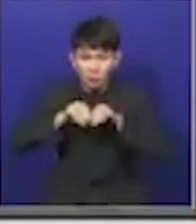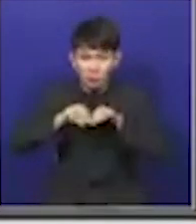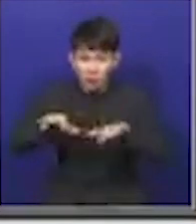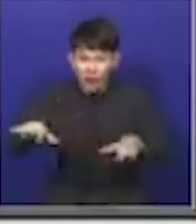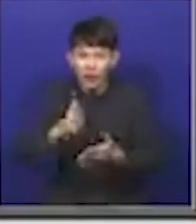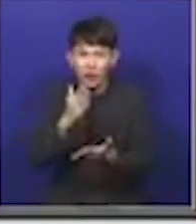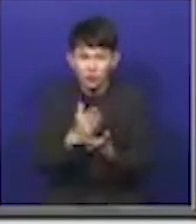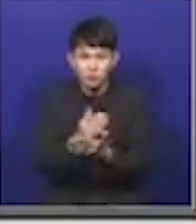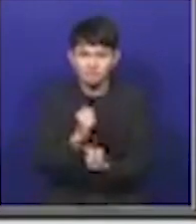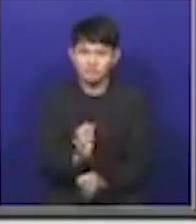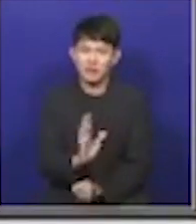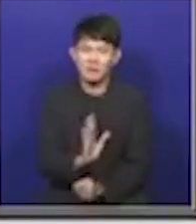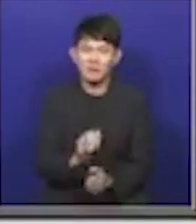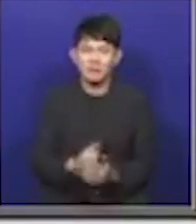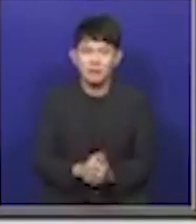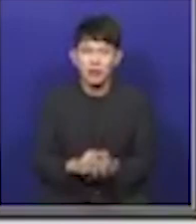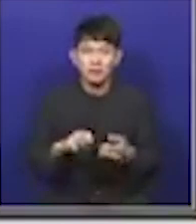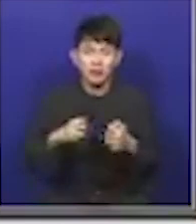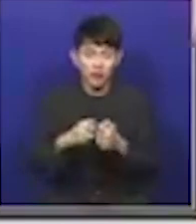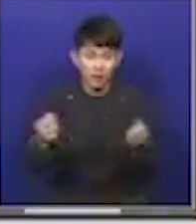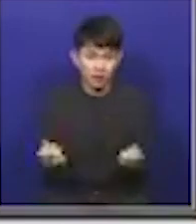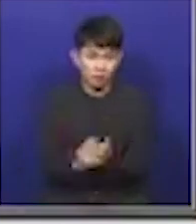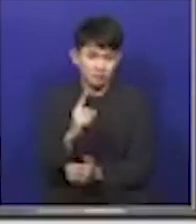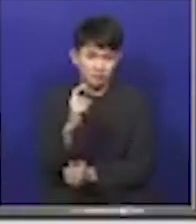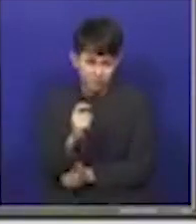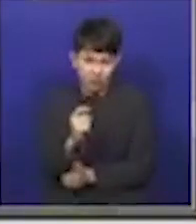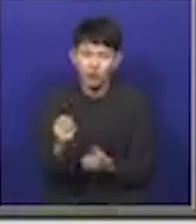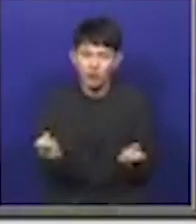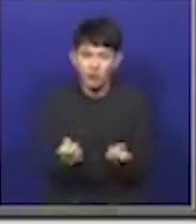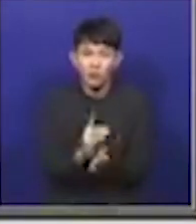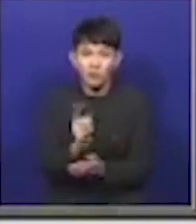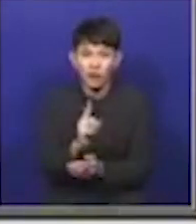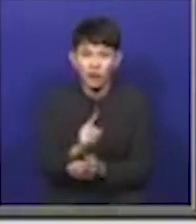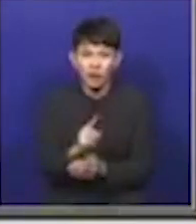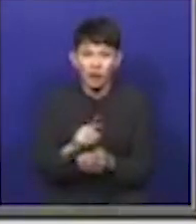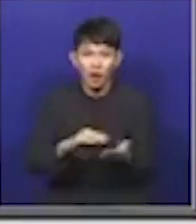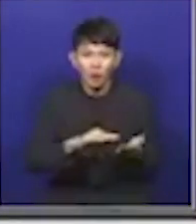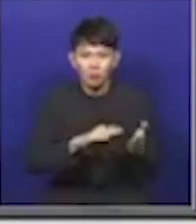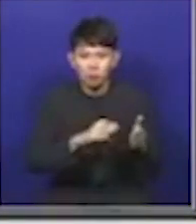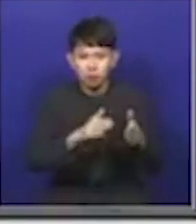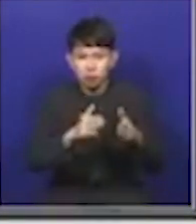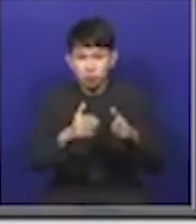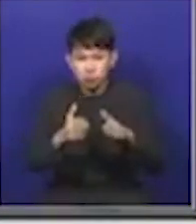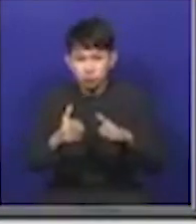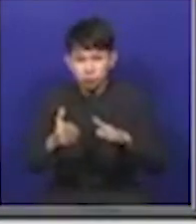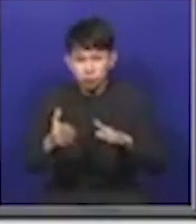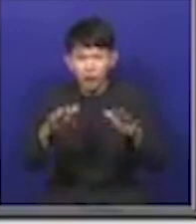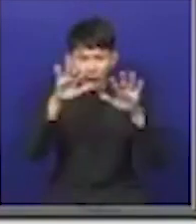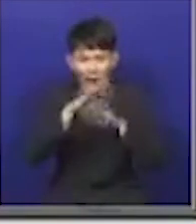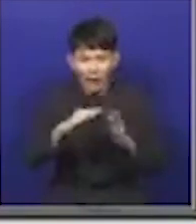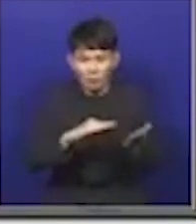แท้งโลกไม่ทำฮะเพราะฉะนั้นมันจึงเกิดผลเสียแล้วผลกระทบนั้นเป็นโดมิโนล้มทับมาจนกระ